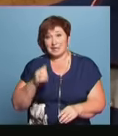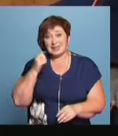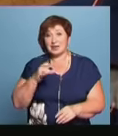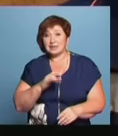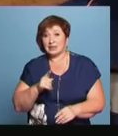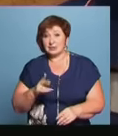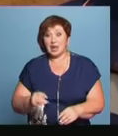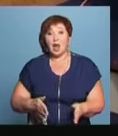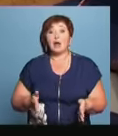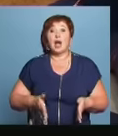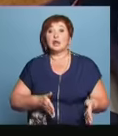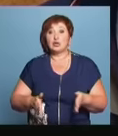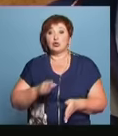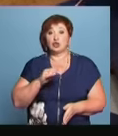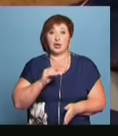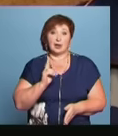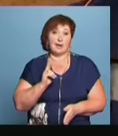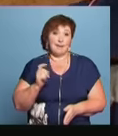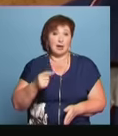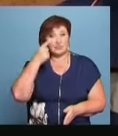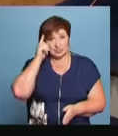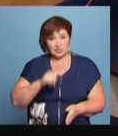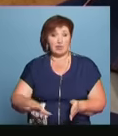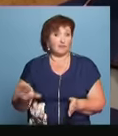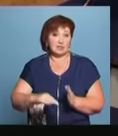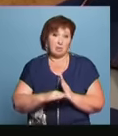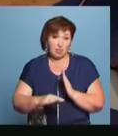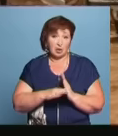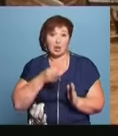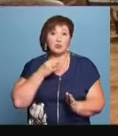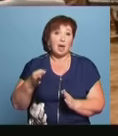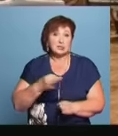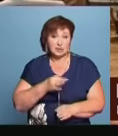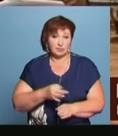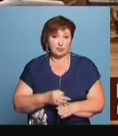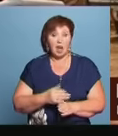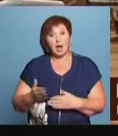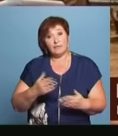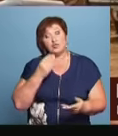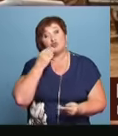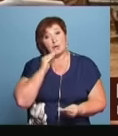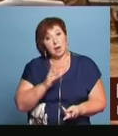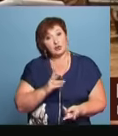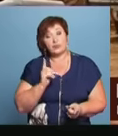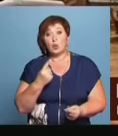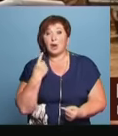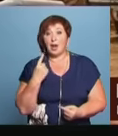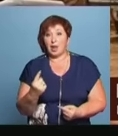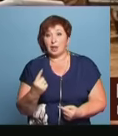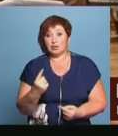наверное, дорожник или ЖКХ, все знают, как строить, все помогают, подсказывают даже. В отношении качества только одно могу